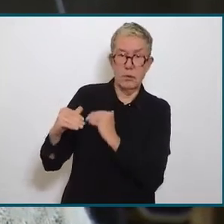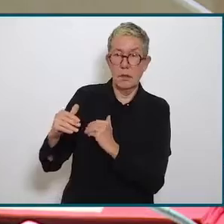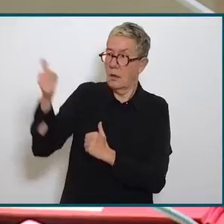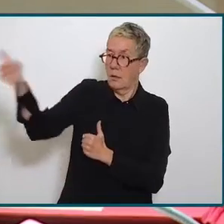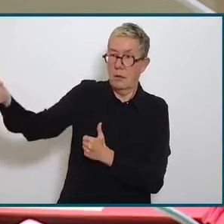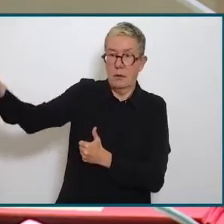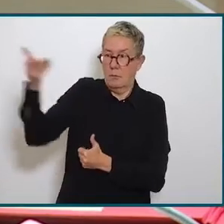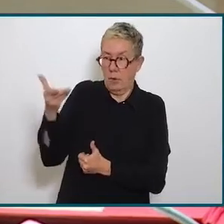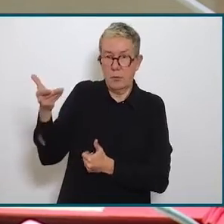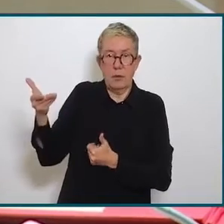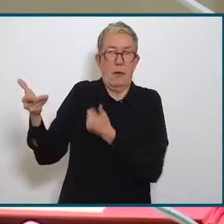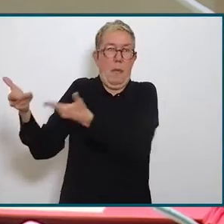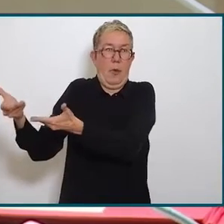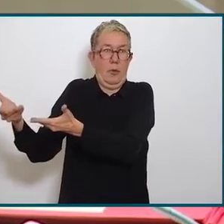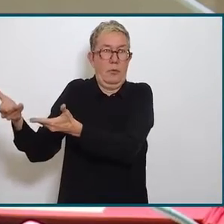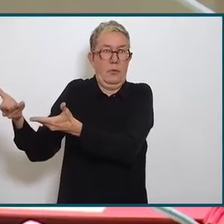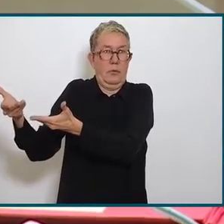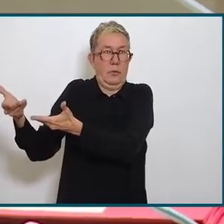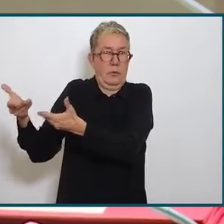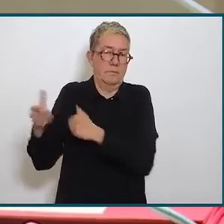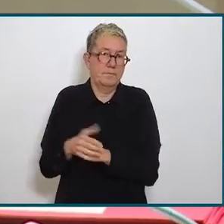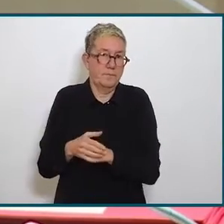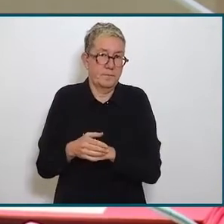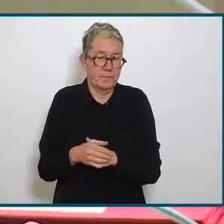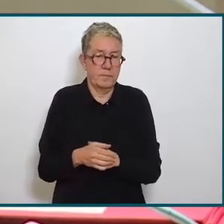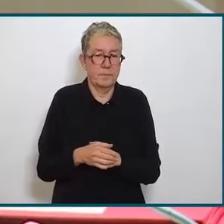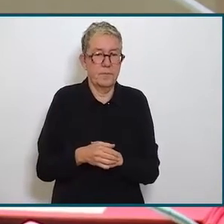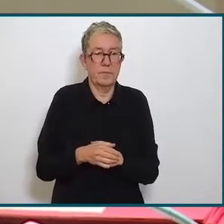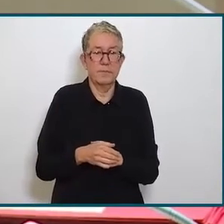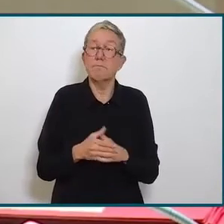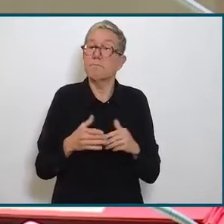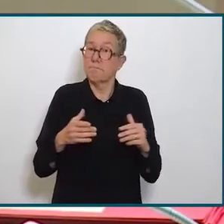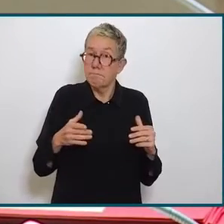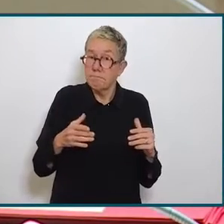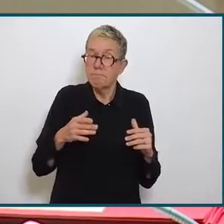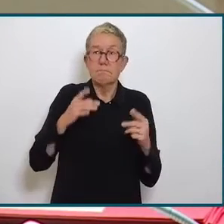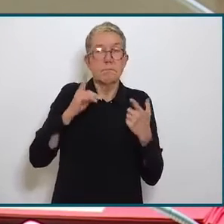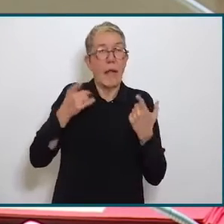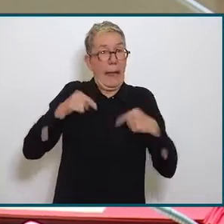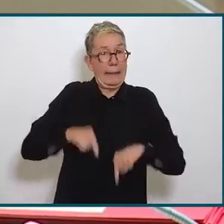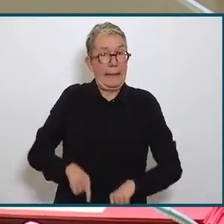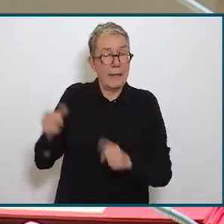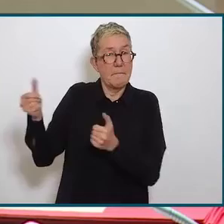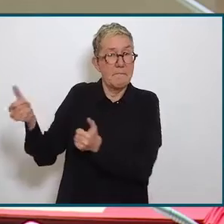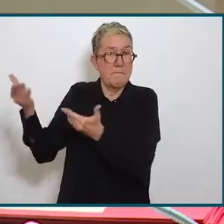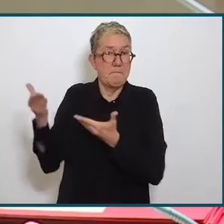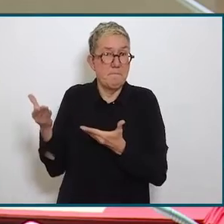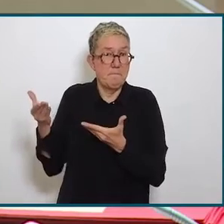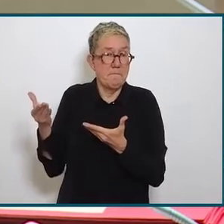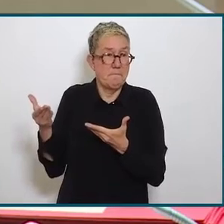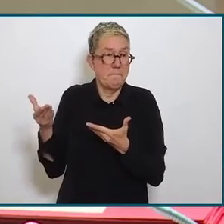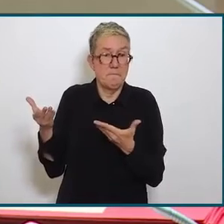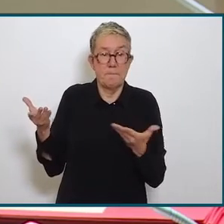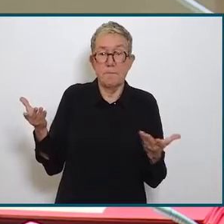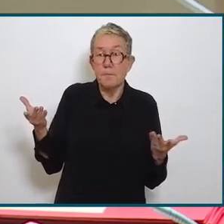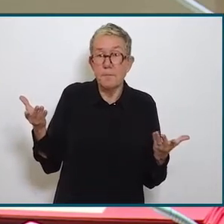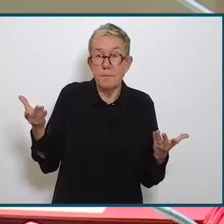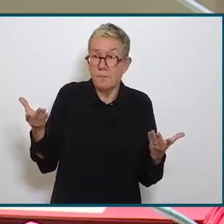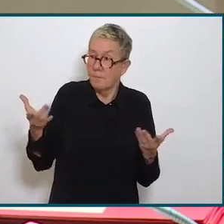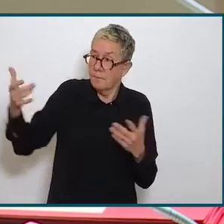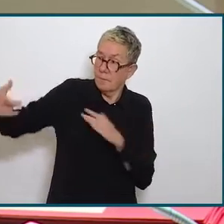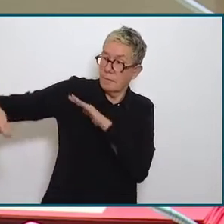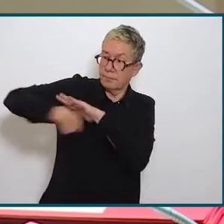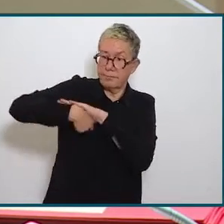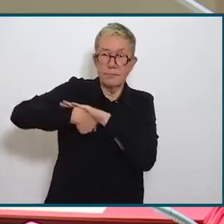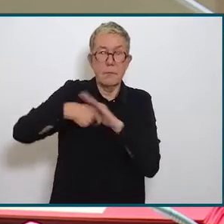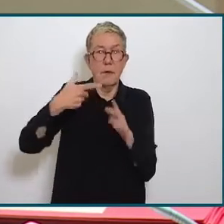parties apporte sa contribution spécifique au sujet. Pour ce qui est de l'État, le choix est fait, entre autres, de financer le déploiement